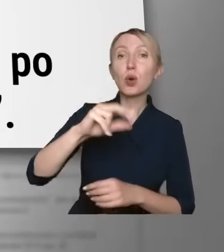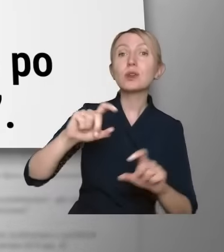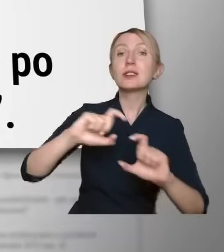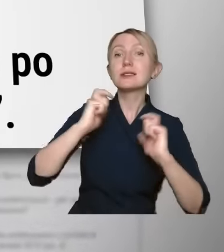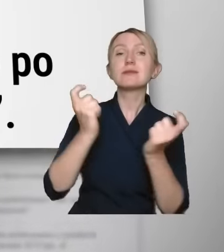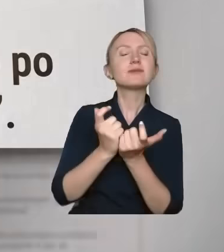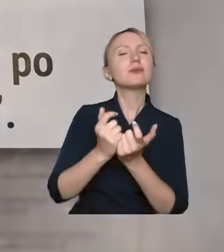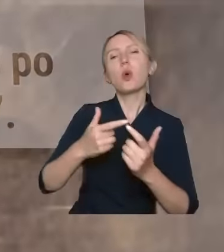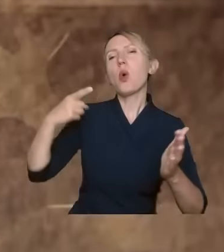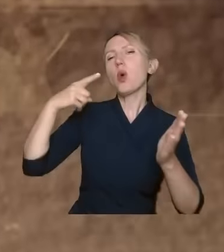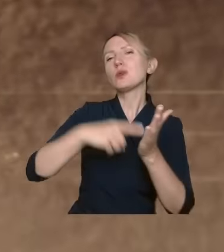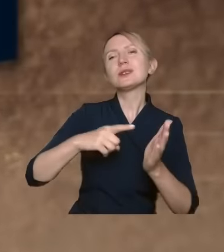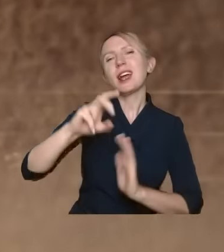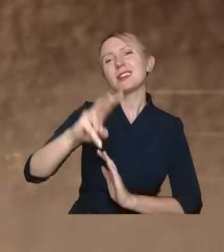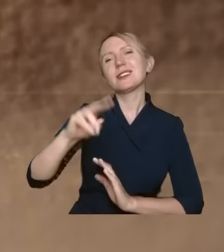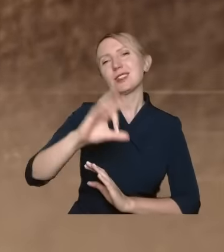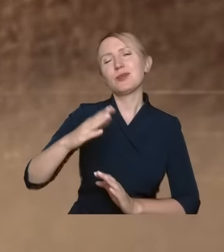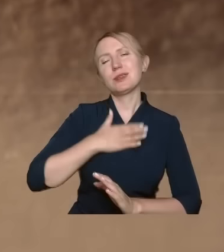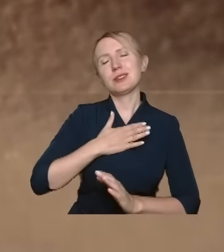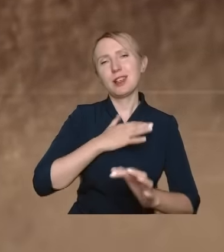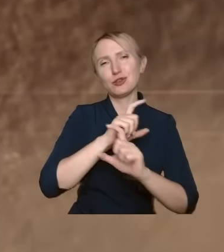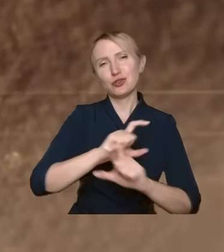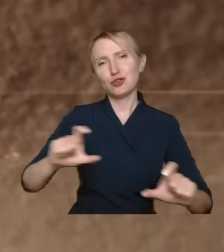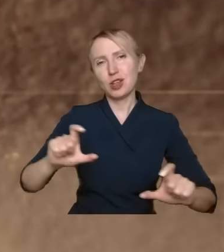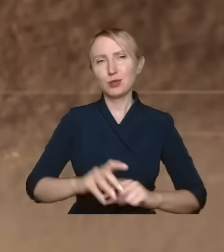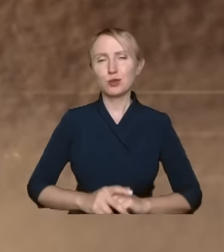ostatnim hipisem naszych czasów.